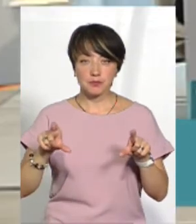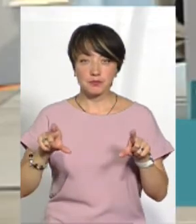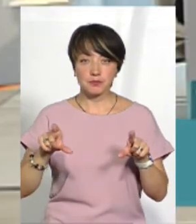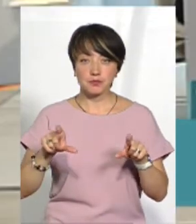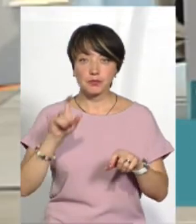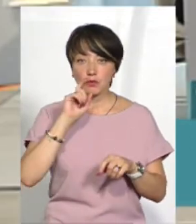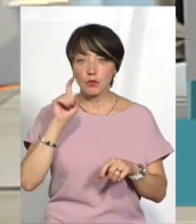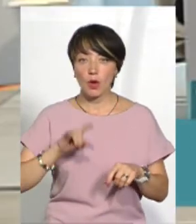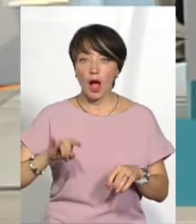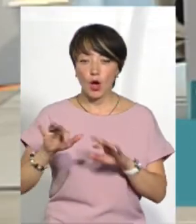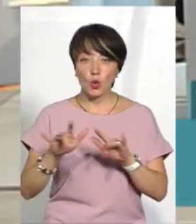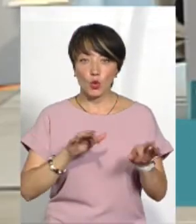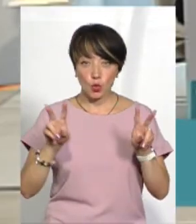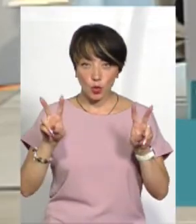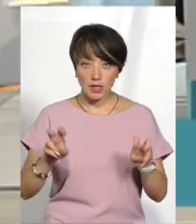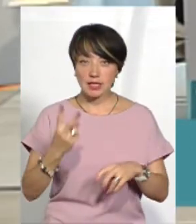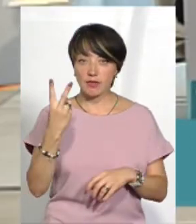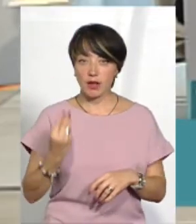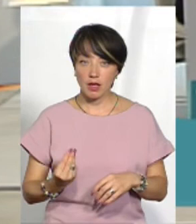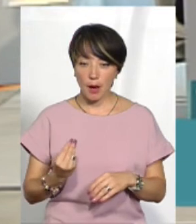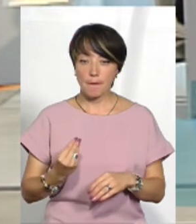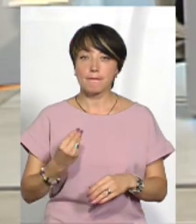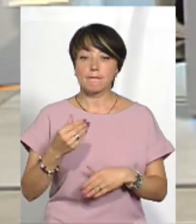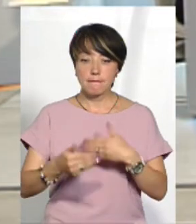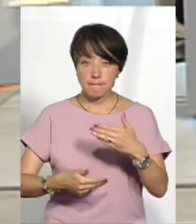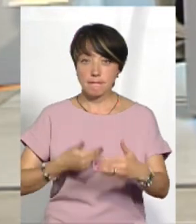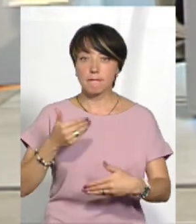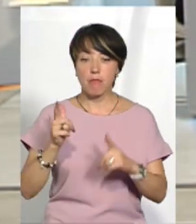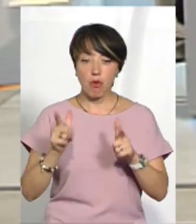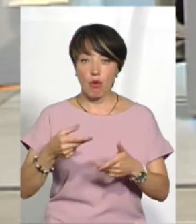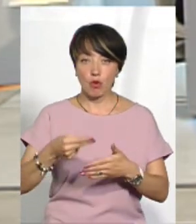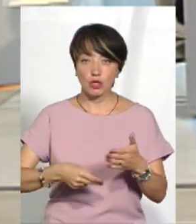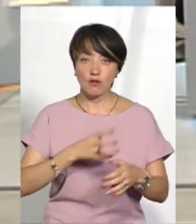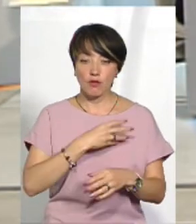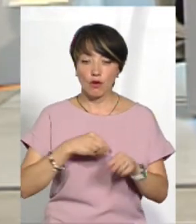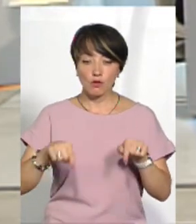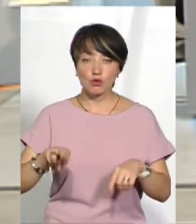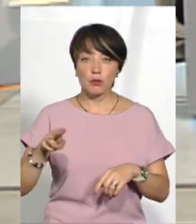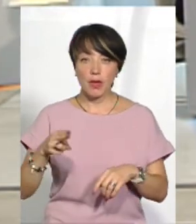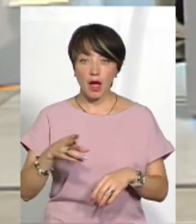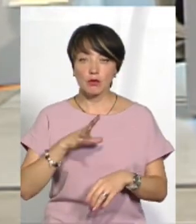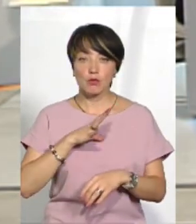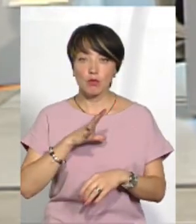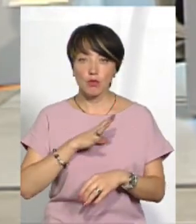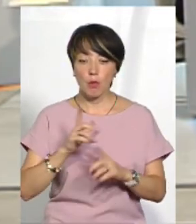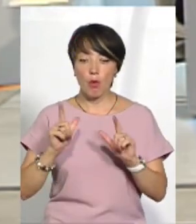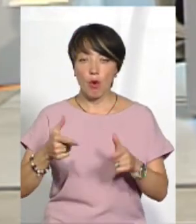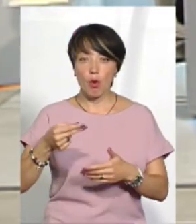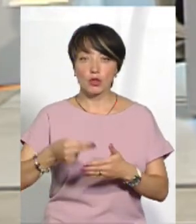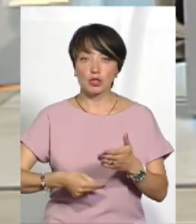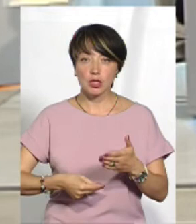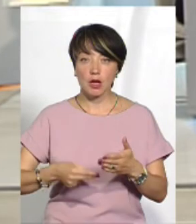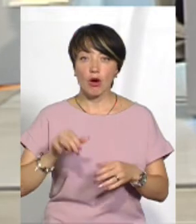підрозділу «Украероруху», де ми за два дні пройшли погодження в Львові. В цю п'ятницю ми проходили її